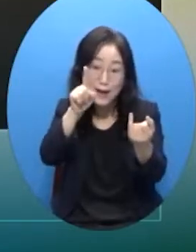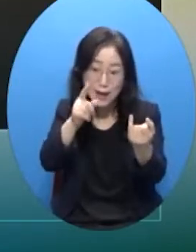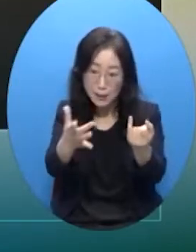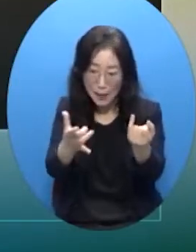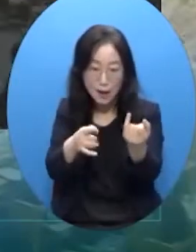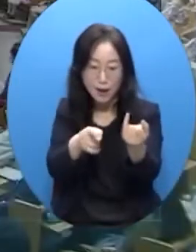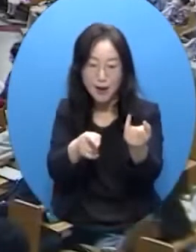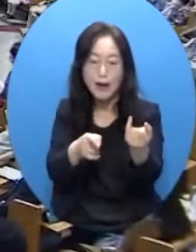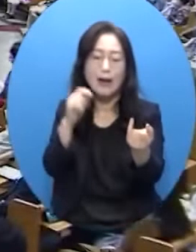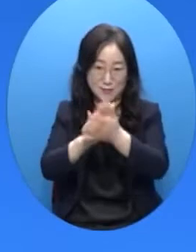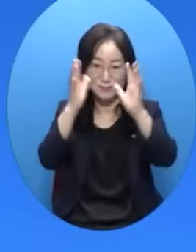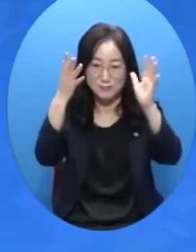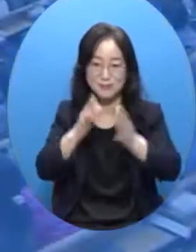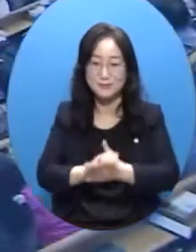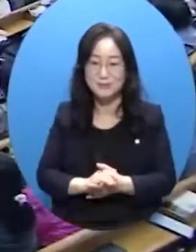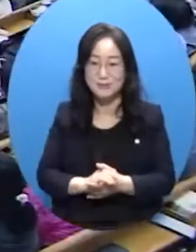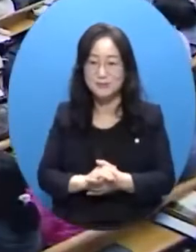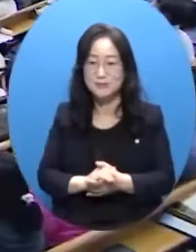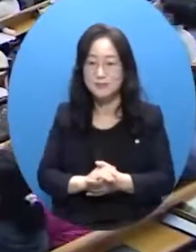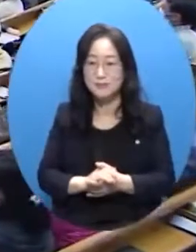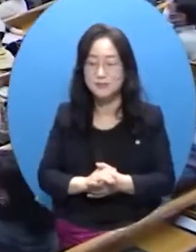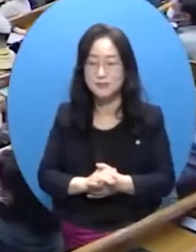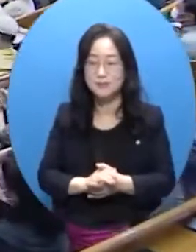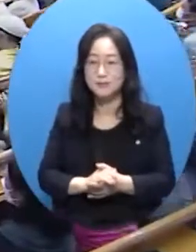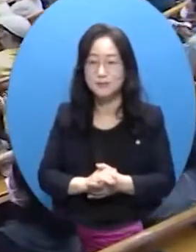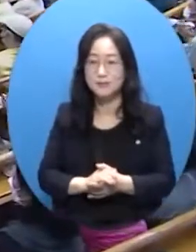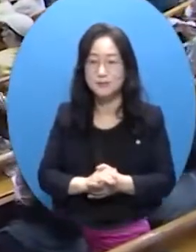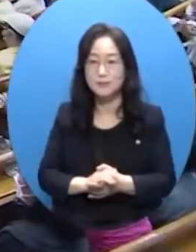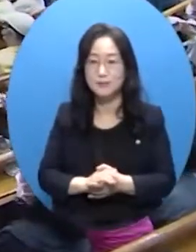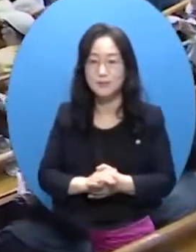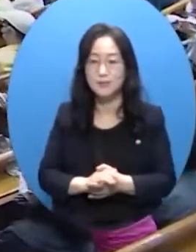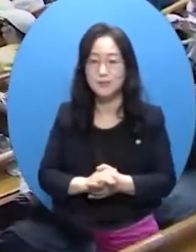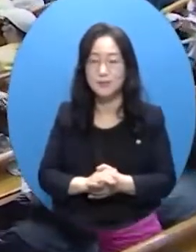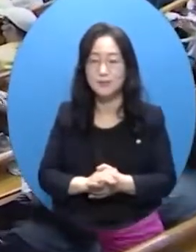기독교 신앙의 핵심은 예수님의 십자가입니다.